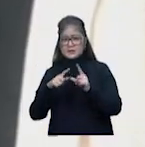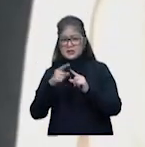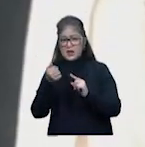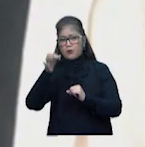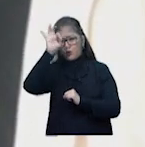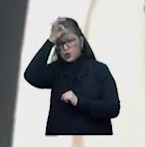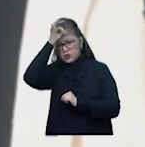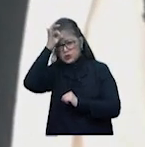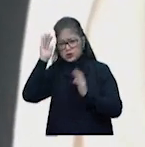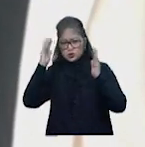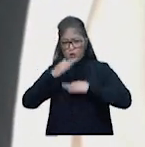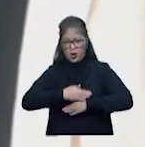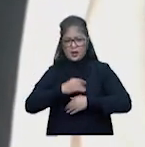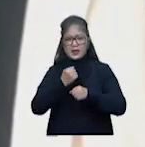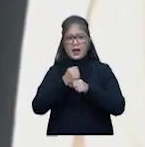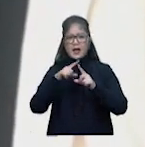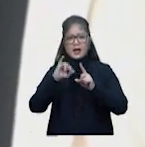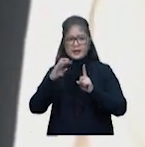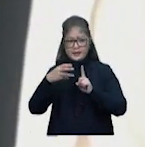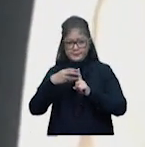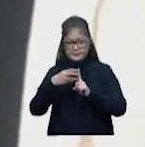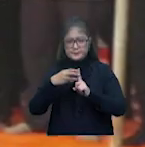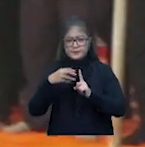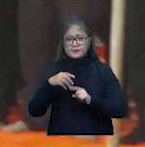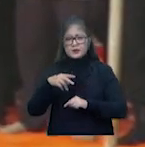sumur tambang mendoakan para korban dipimpin ulama